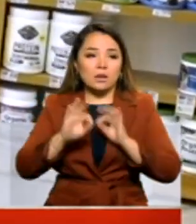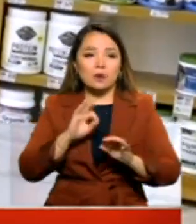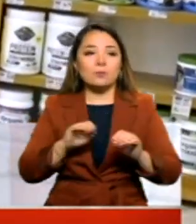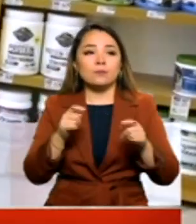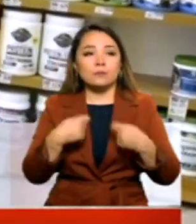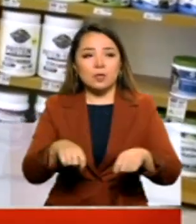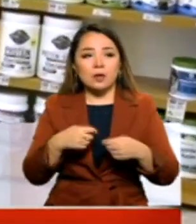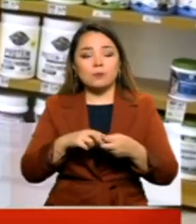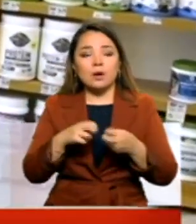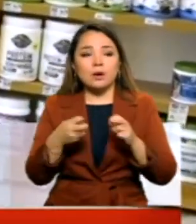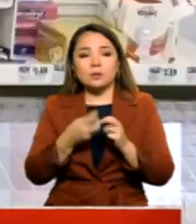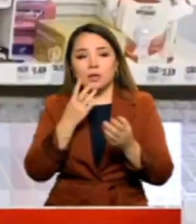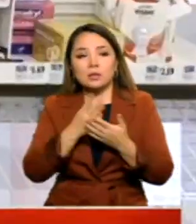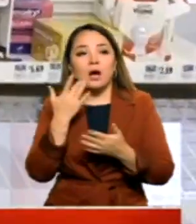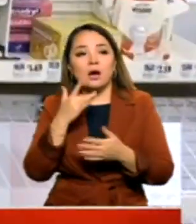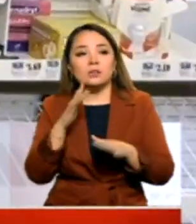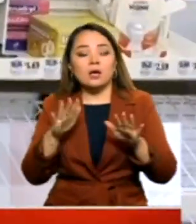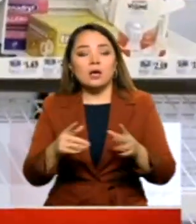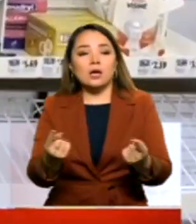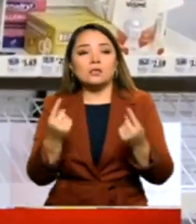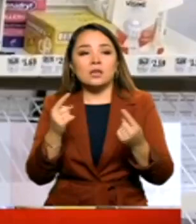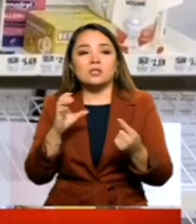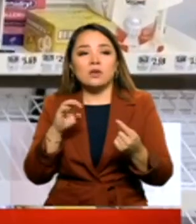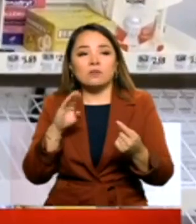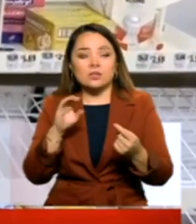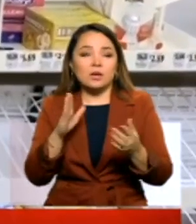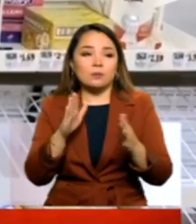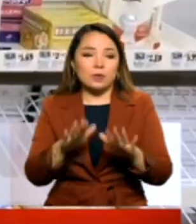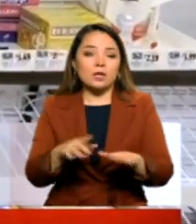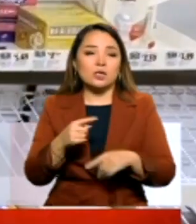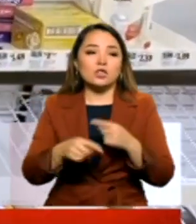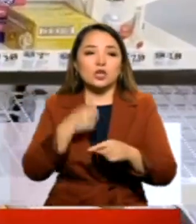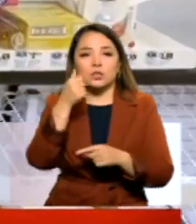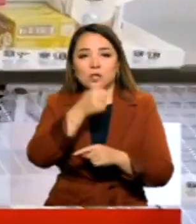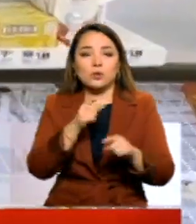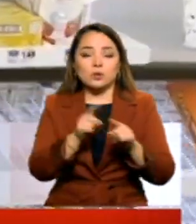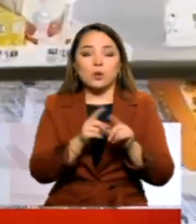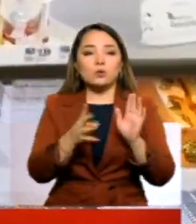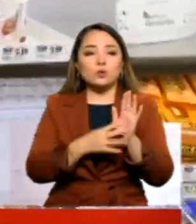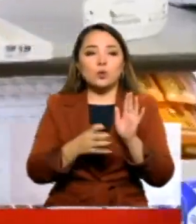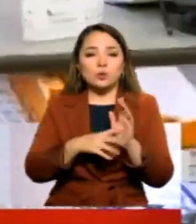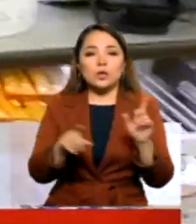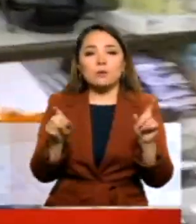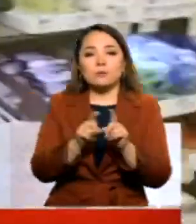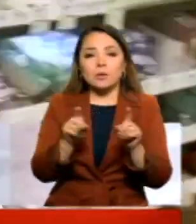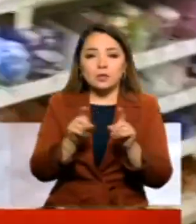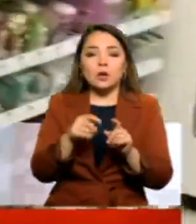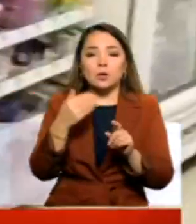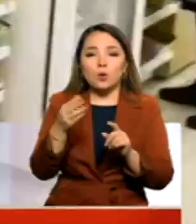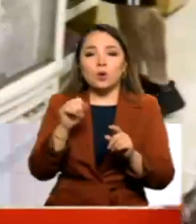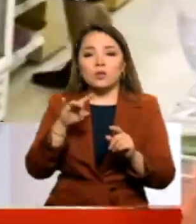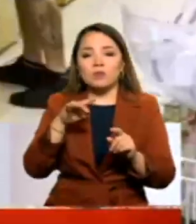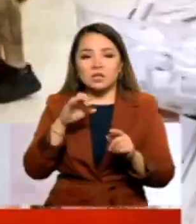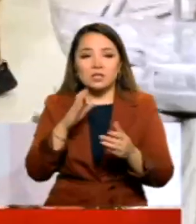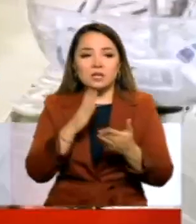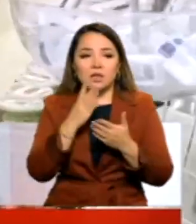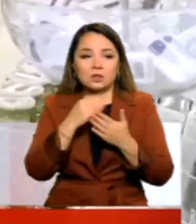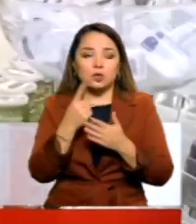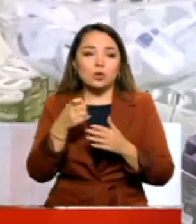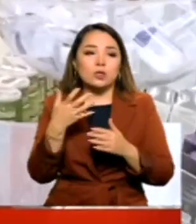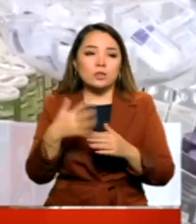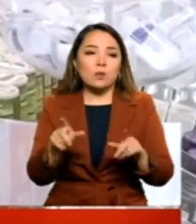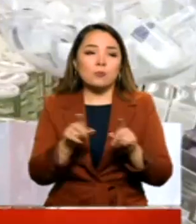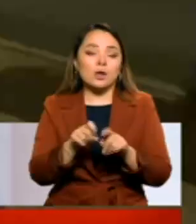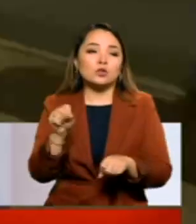проблемасына айналды. Осылайша АҚШ-тағы ең ірі CVS желісінің келер жылға қарай тағы 900 дүкені, ал Walgreens-тің 150 дүкені